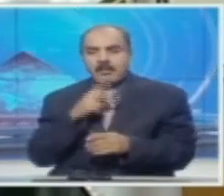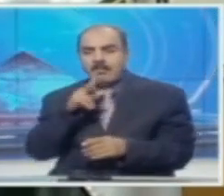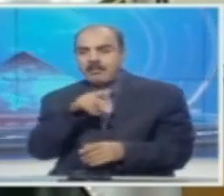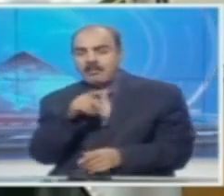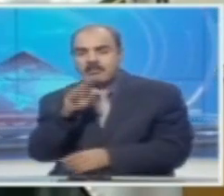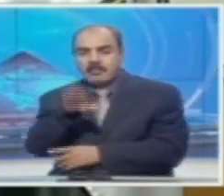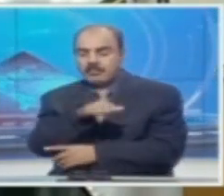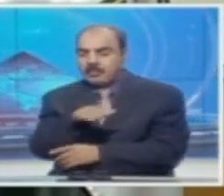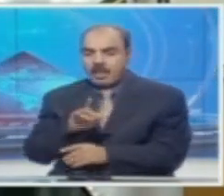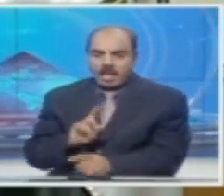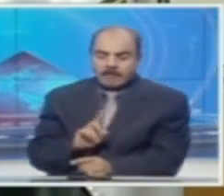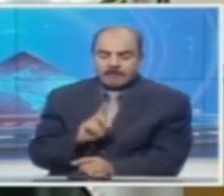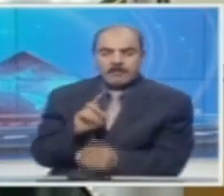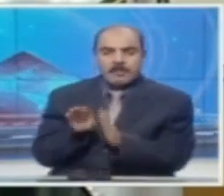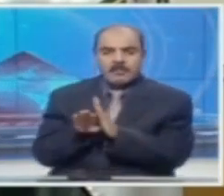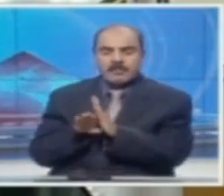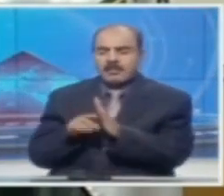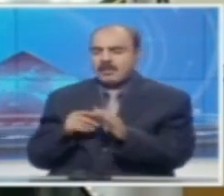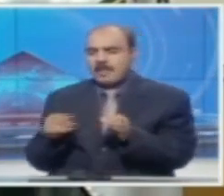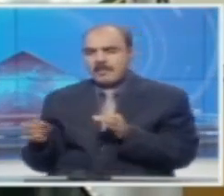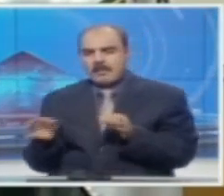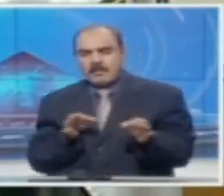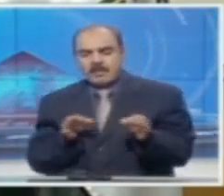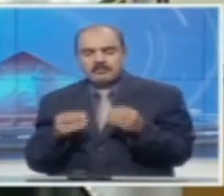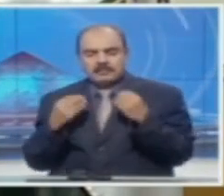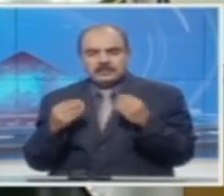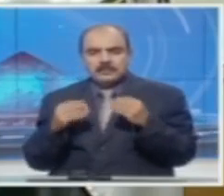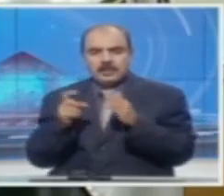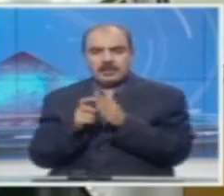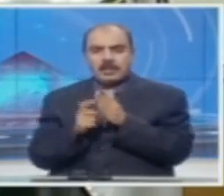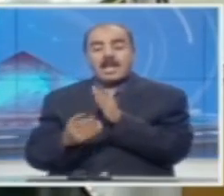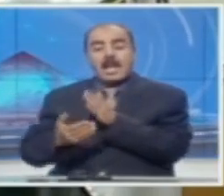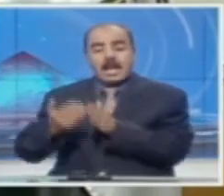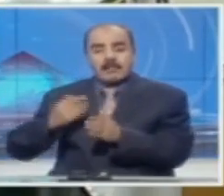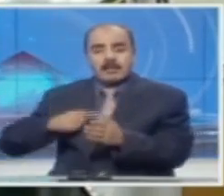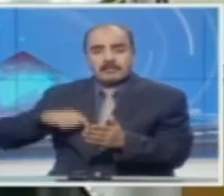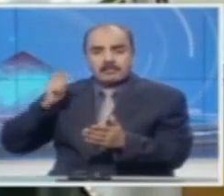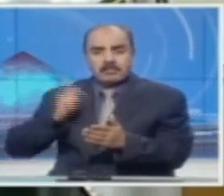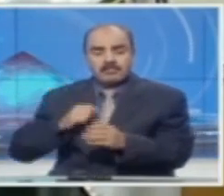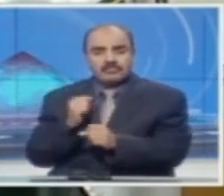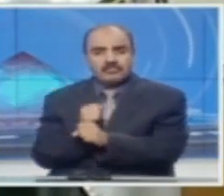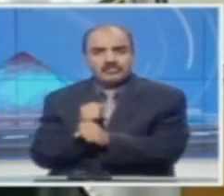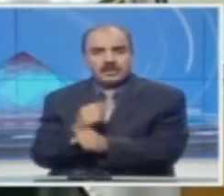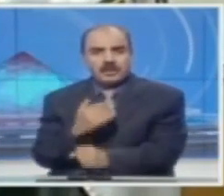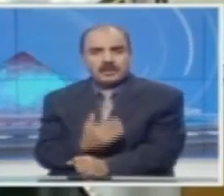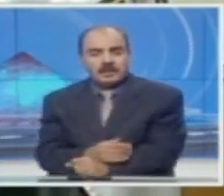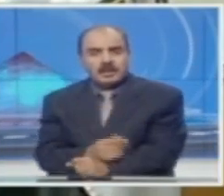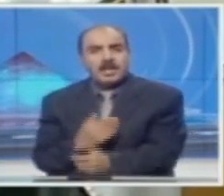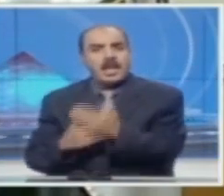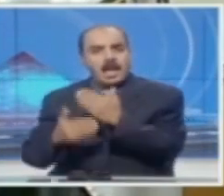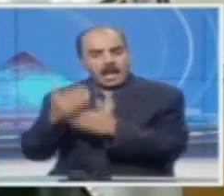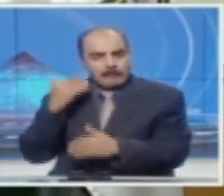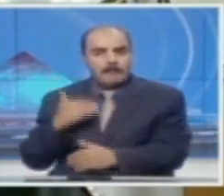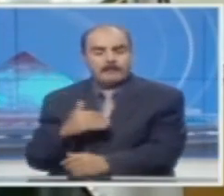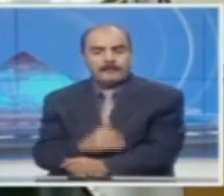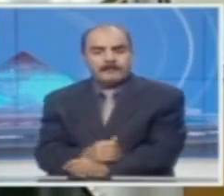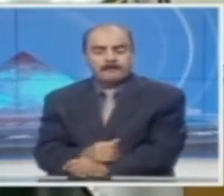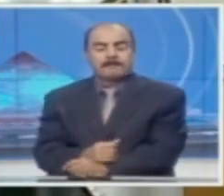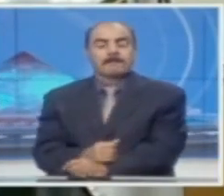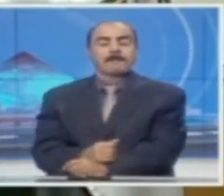للقوانين المنظمة للبناء الصادرة قبل العمل بأحكام يقدم هذا القانون.